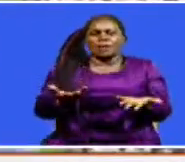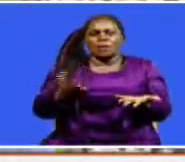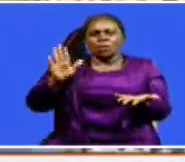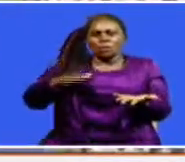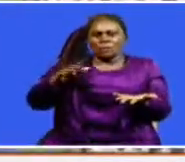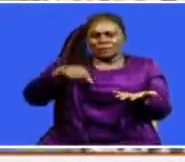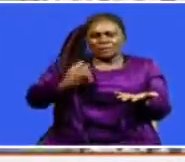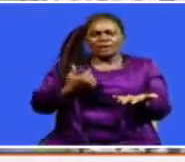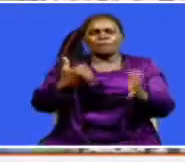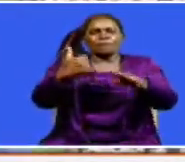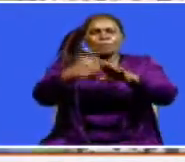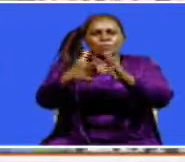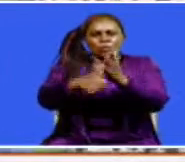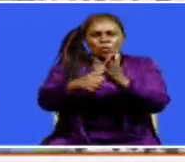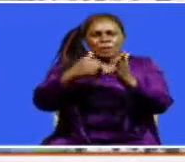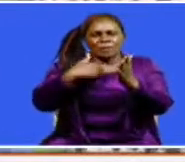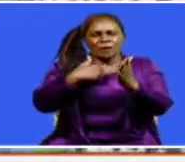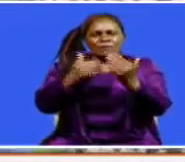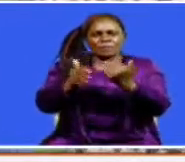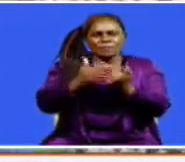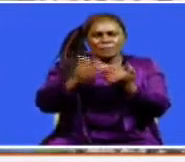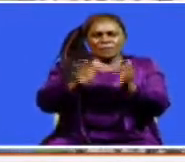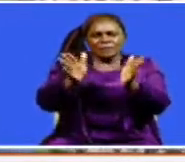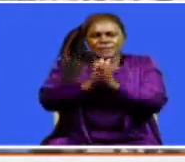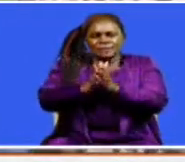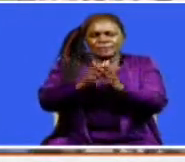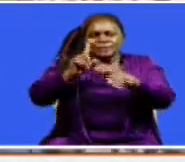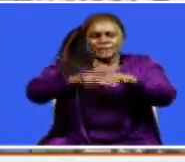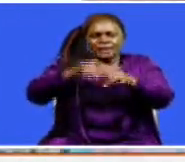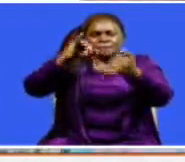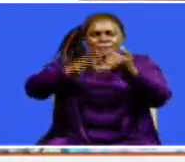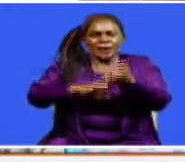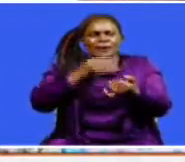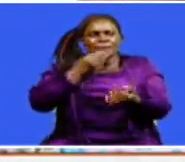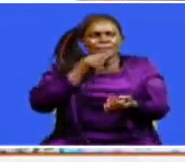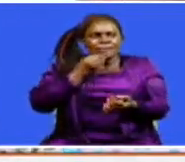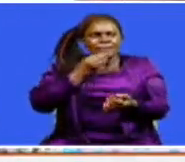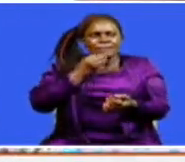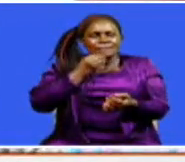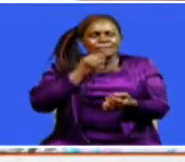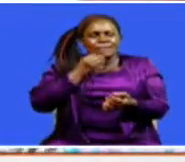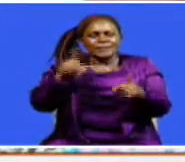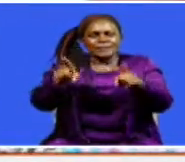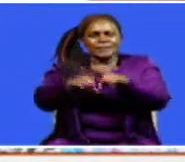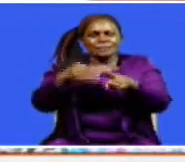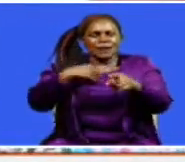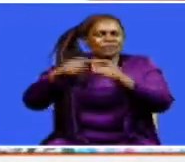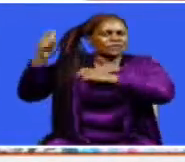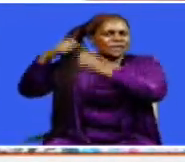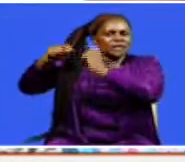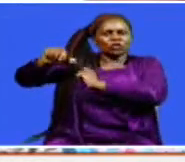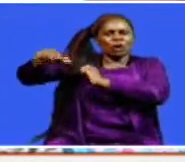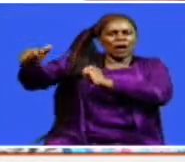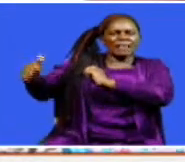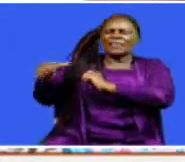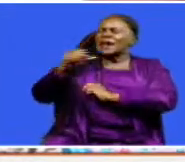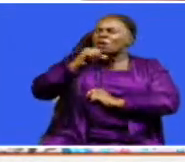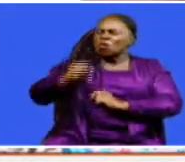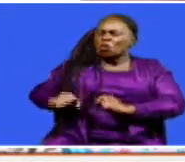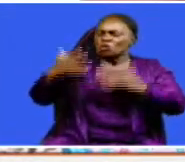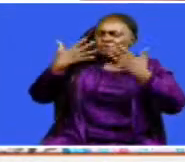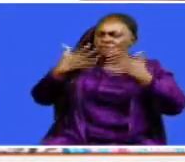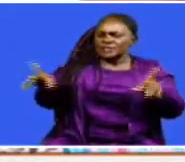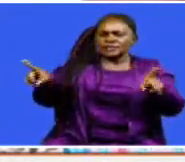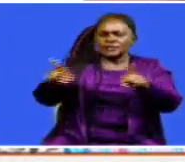wamama tutapata shida, tunawatunza tena sehemu zenye kufanya nini? Wameolewa. Pamoja na kwamba kuna mila zingine ambazo zimepitwa na wakati